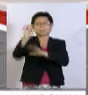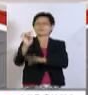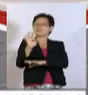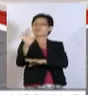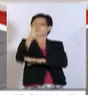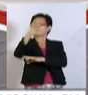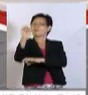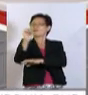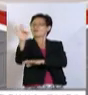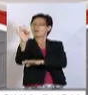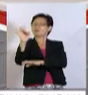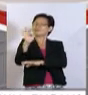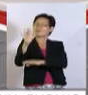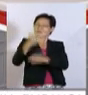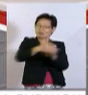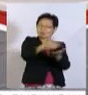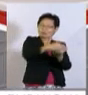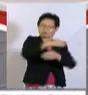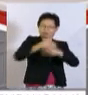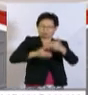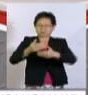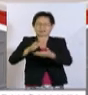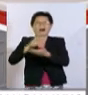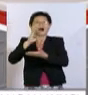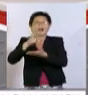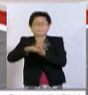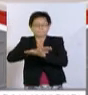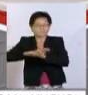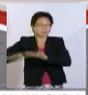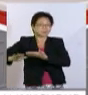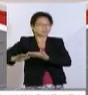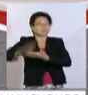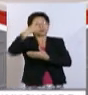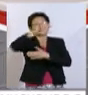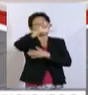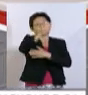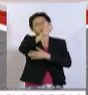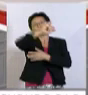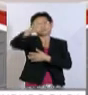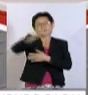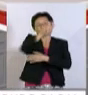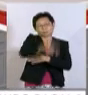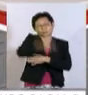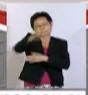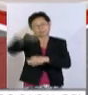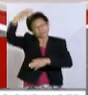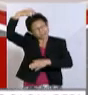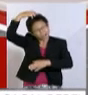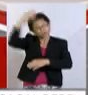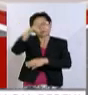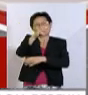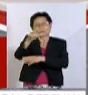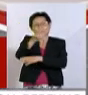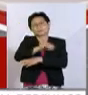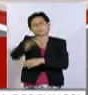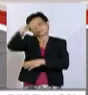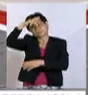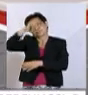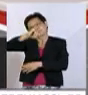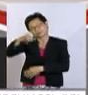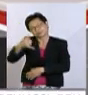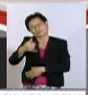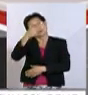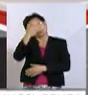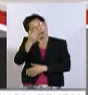tunggal yang akan mengagih dan memproses air terawat untuk 10 juta pengguna di Selangor, Kuala Lumpur dan Putrajaya.